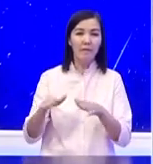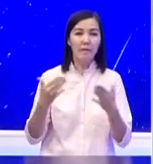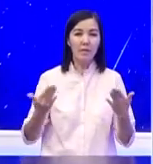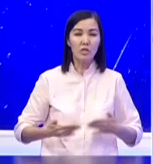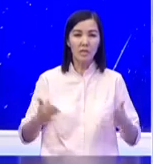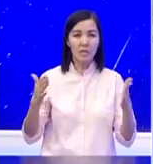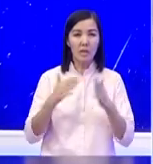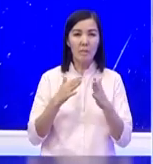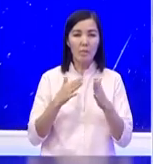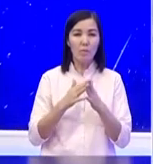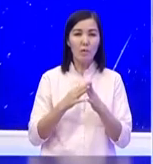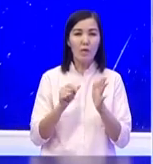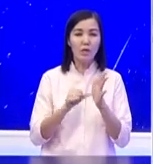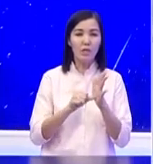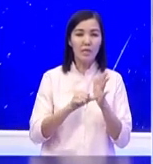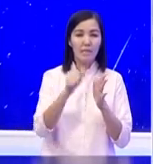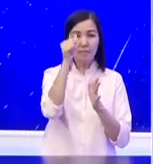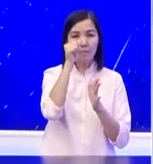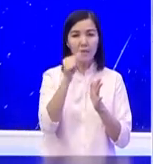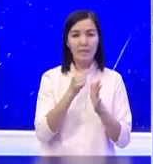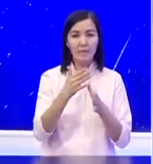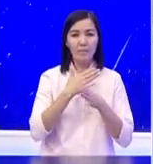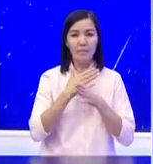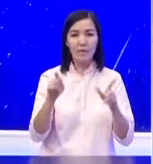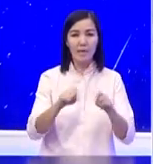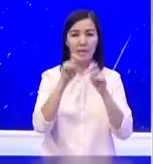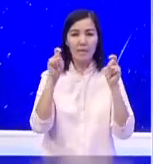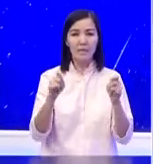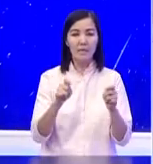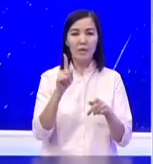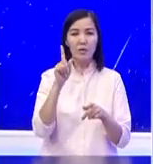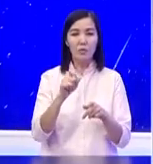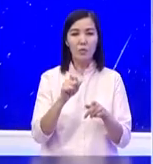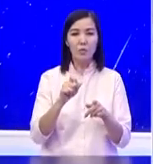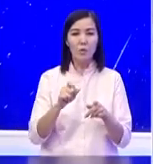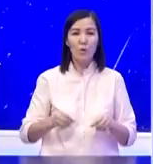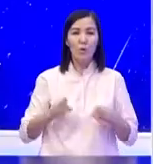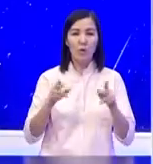домов. За 6 месяцев при их помощи было раскрыто более сотни уголовных дел.